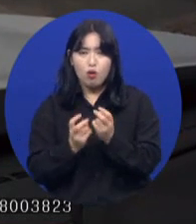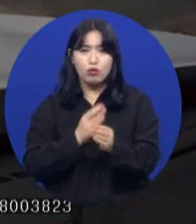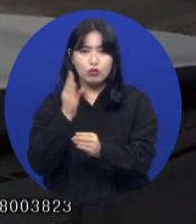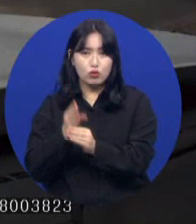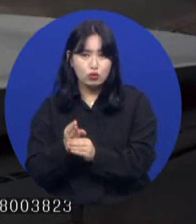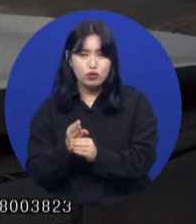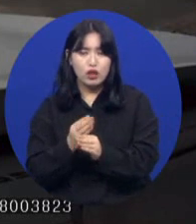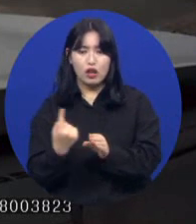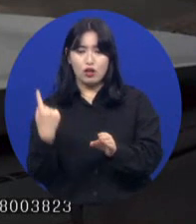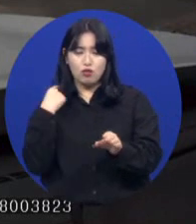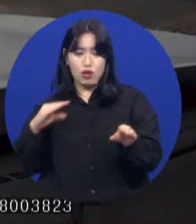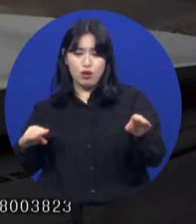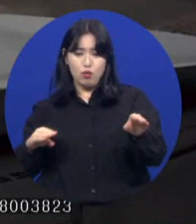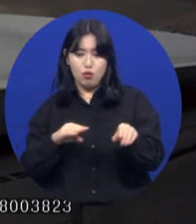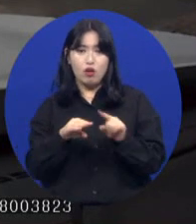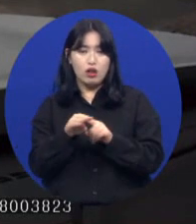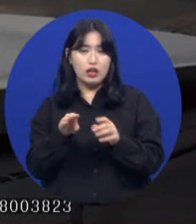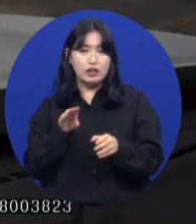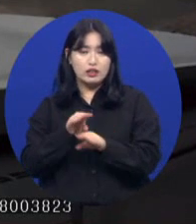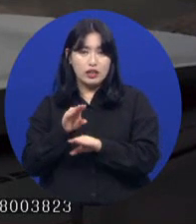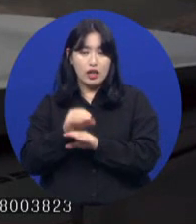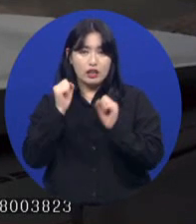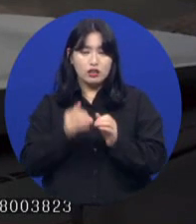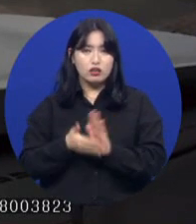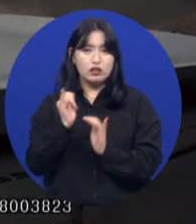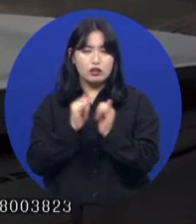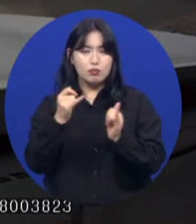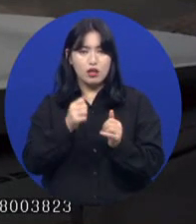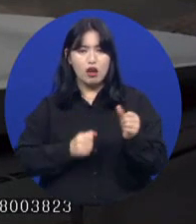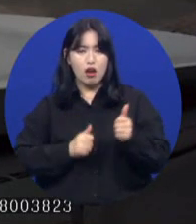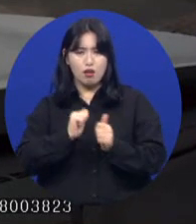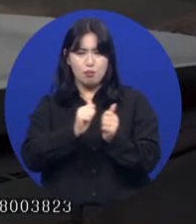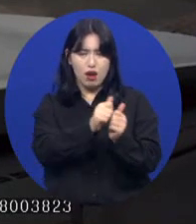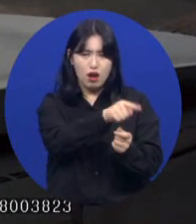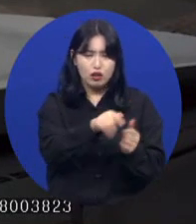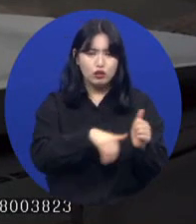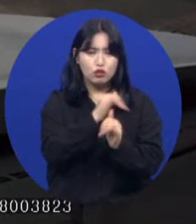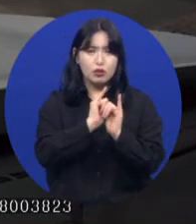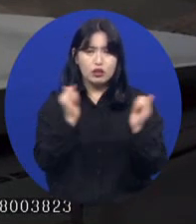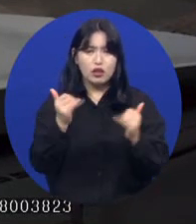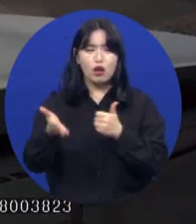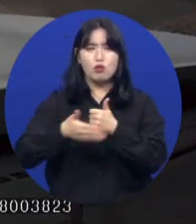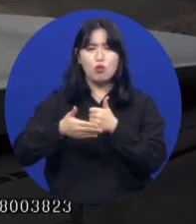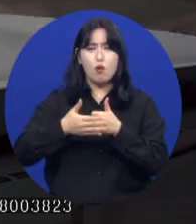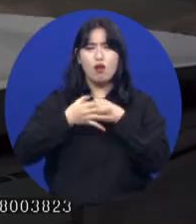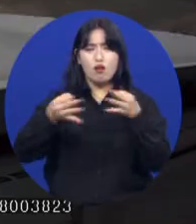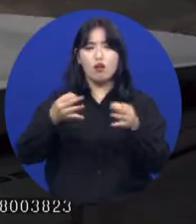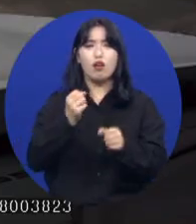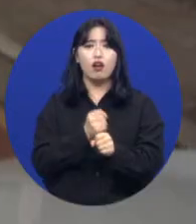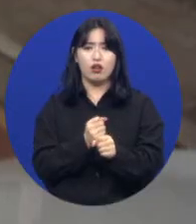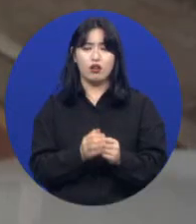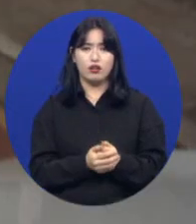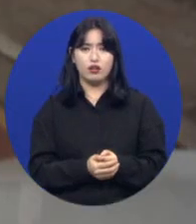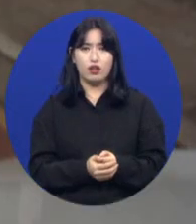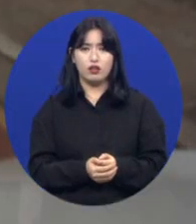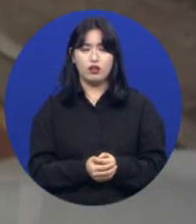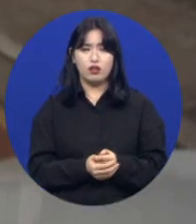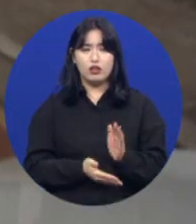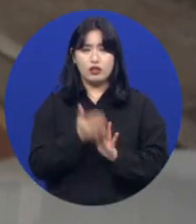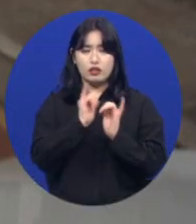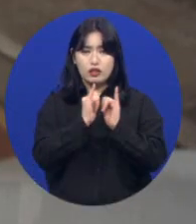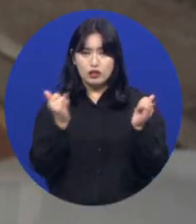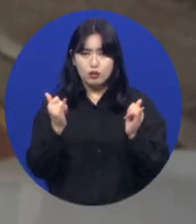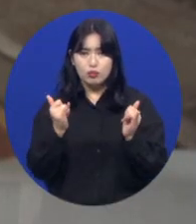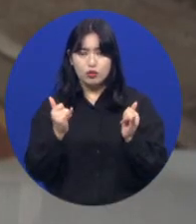사이 뒤따르던 차량에 타고 있던 한 시민이 달려가 주변 사람들에게 도움을 요청합니다.